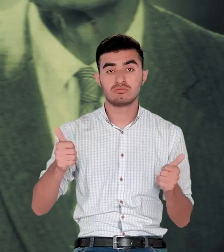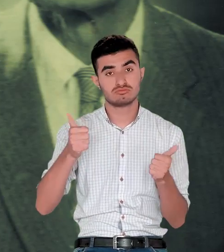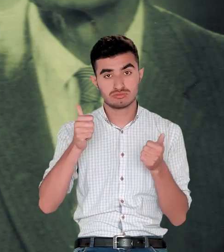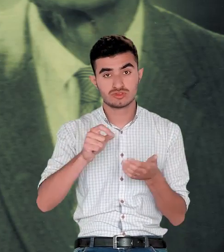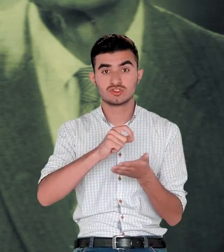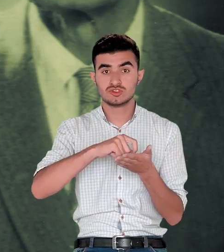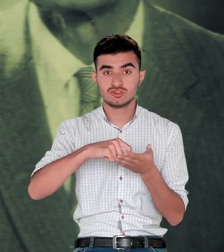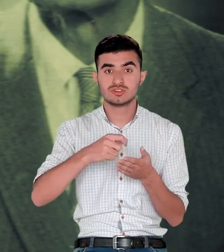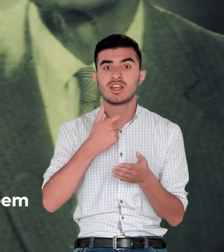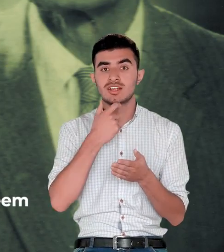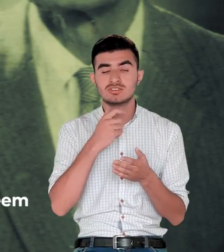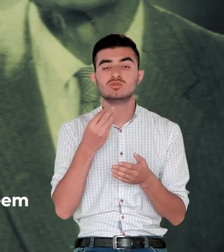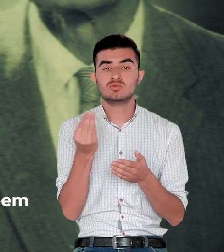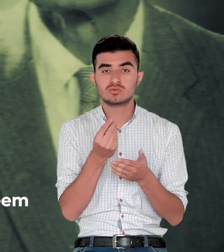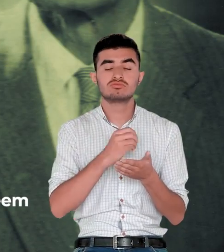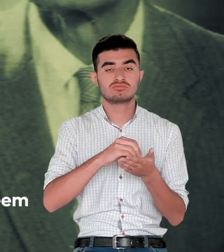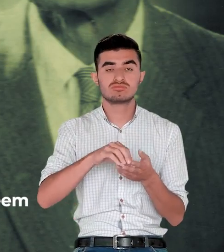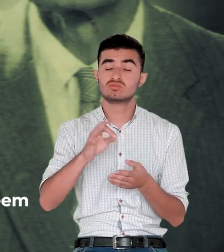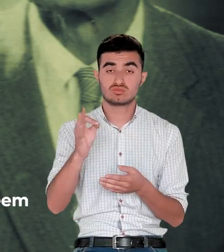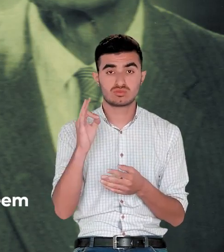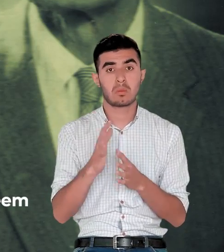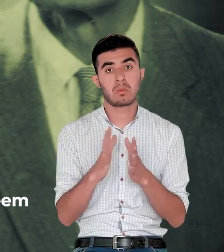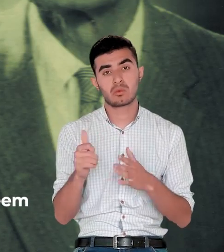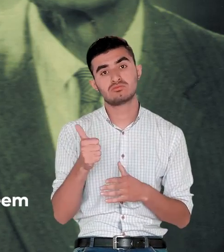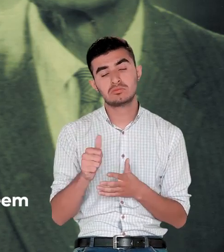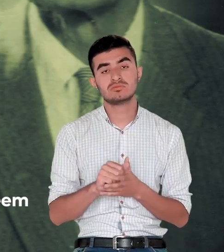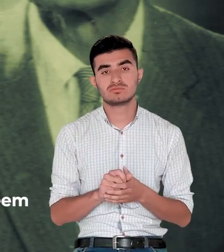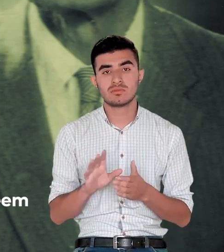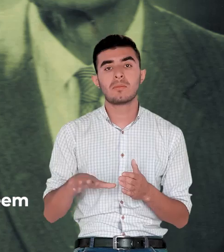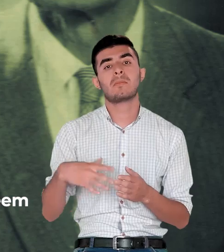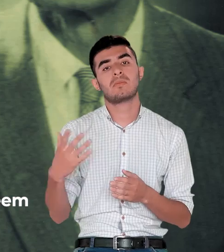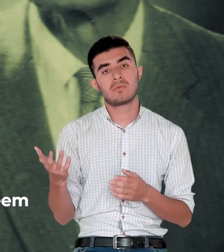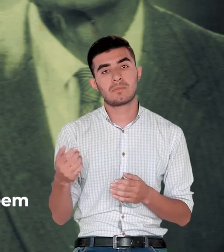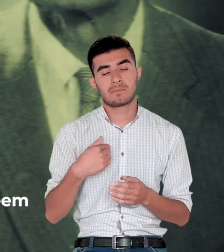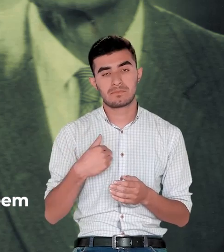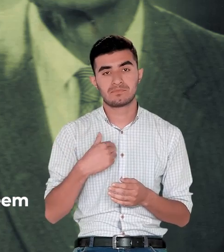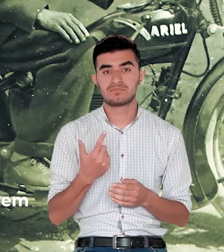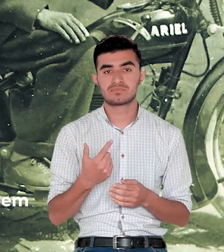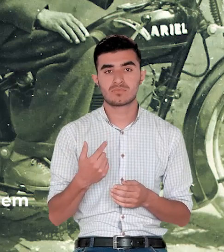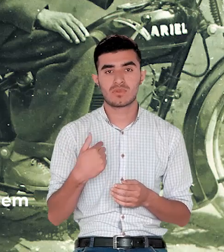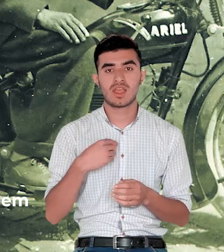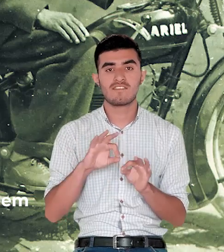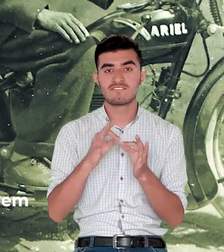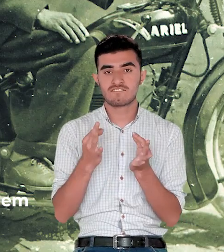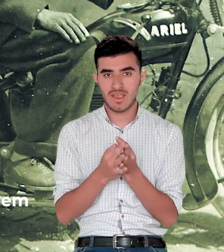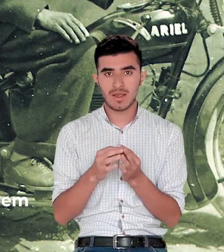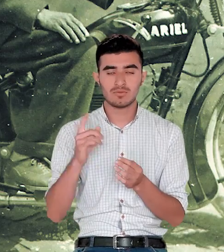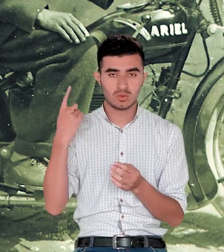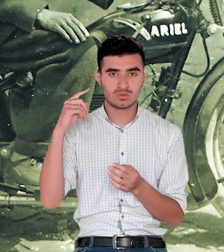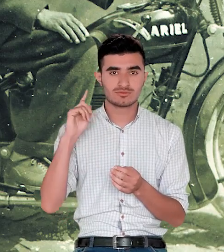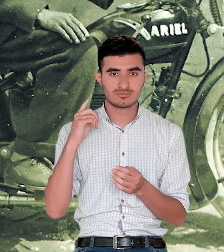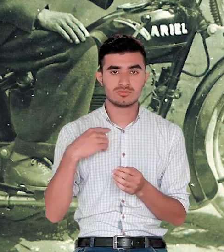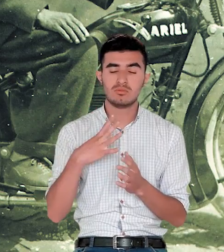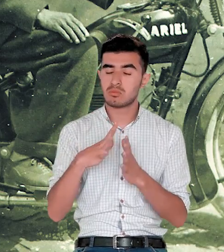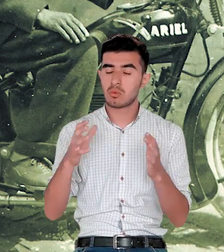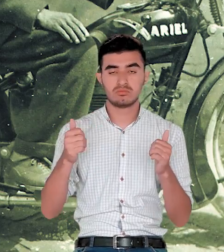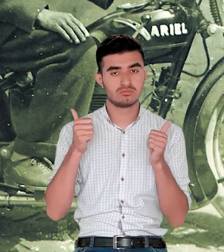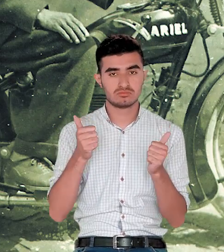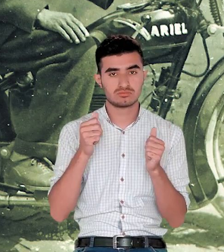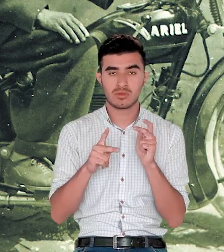اچھا آتا، بہت اچھا لکھائی ان کی بڑی اچھی. پھر ہمارے خاندان میں یہ تھی، بہت بڑی چیز